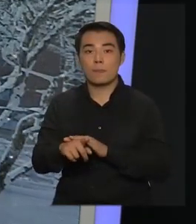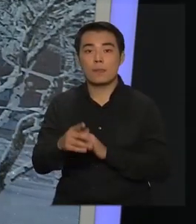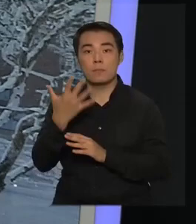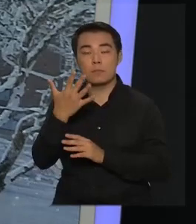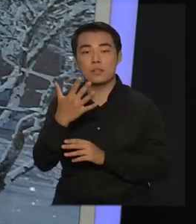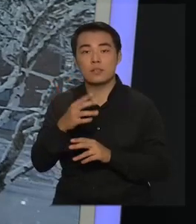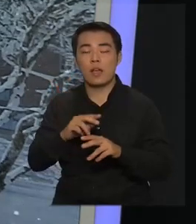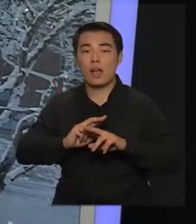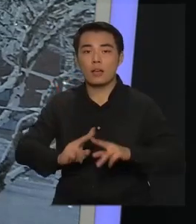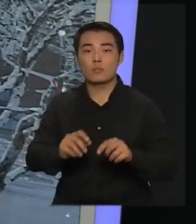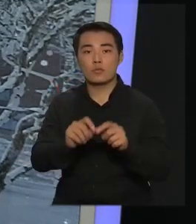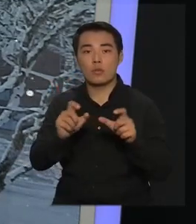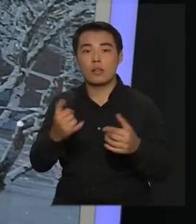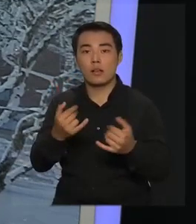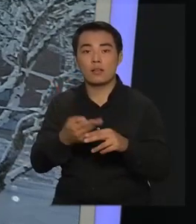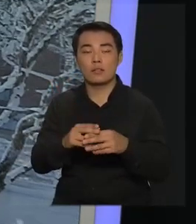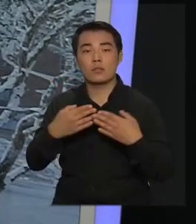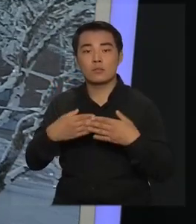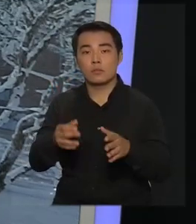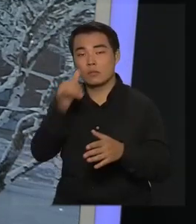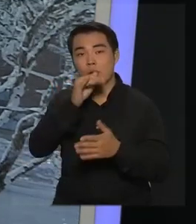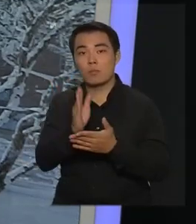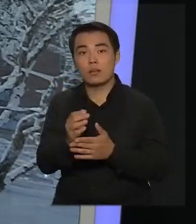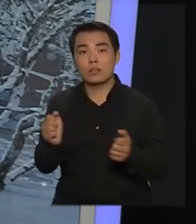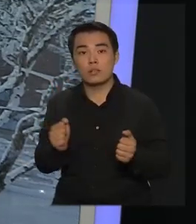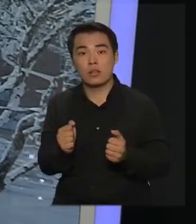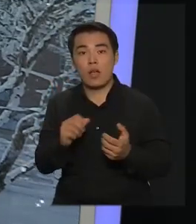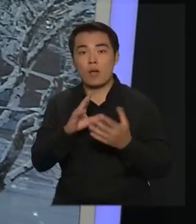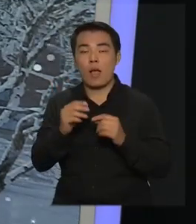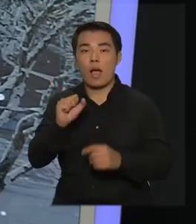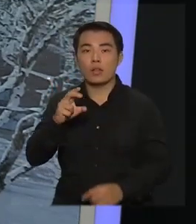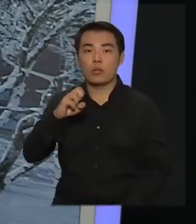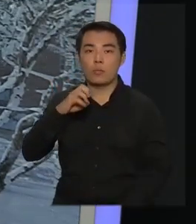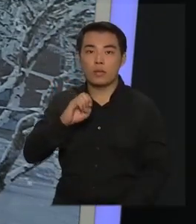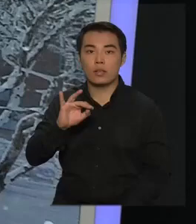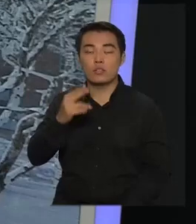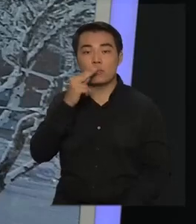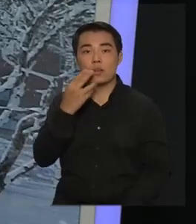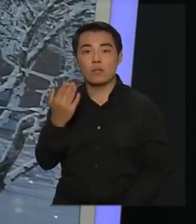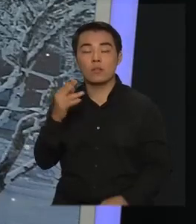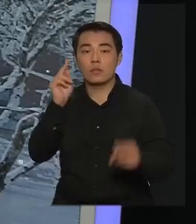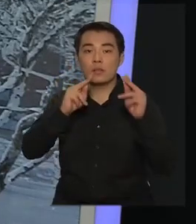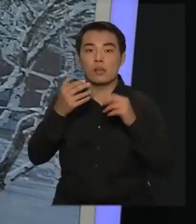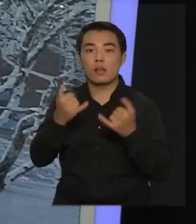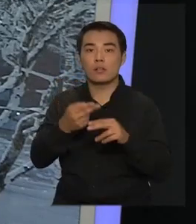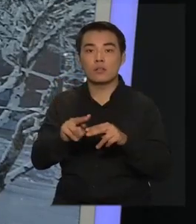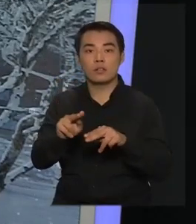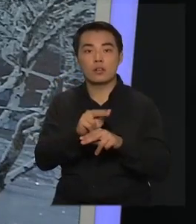5 бірдей мектеп оқушыларға есігін айқара аша алмай отыр өкінішке қарай. Ақтөбе мен Шымкенттің білім ордаларында да әлі